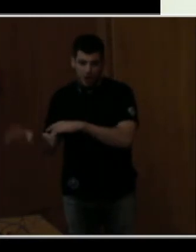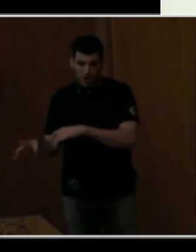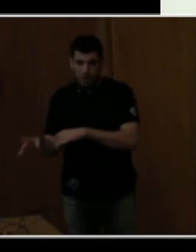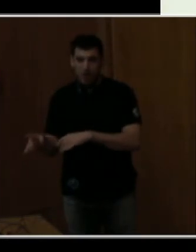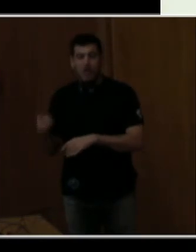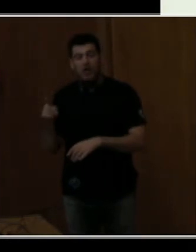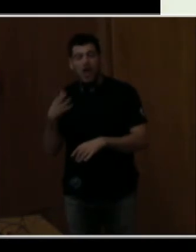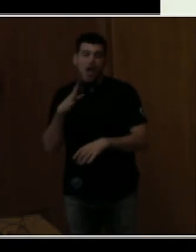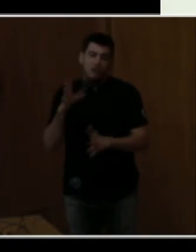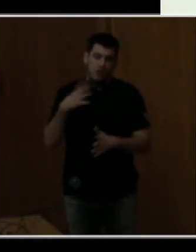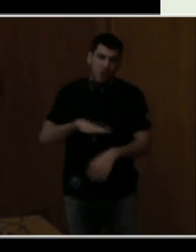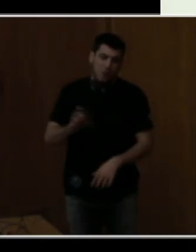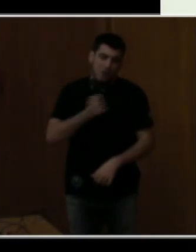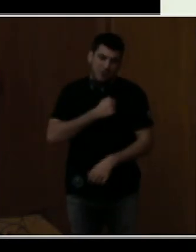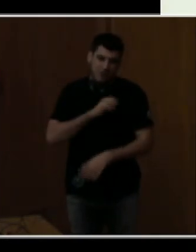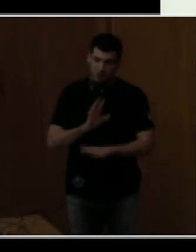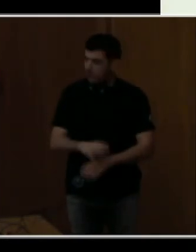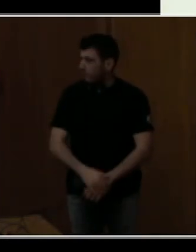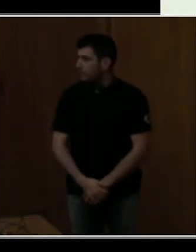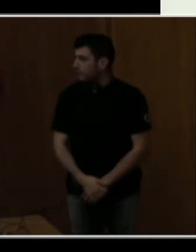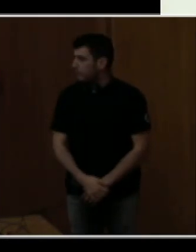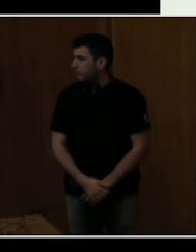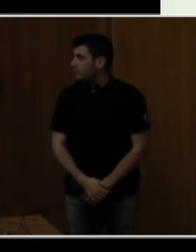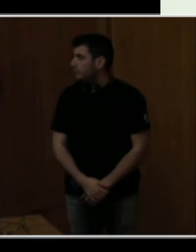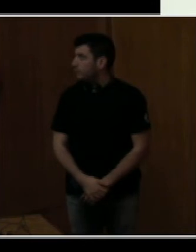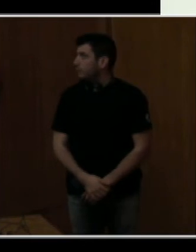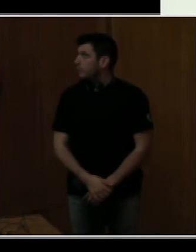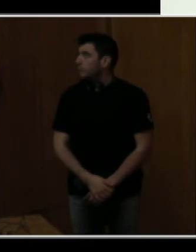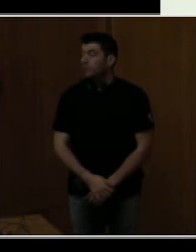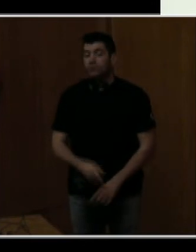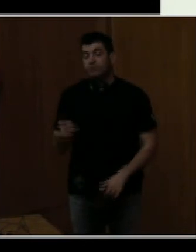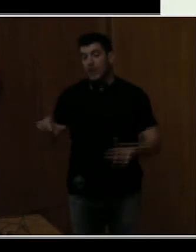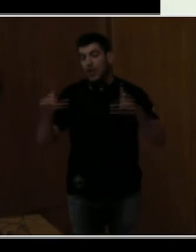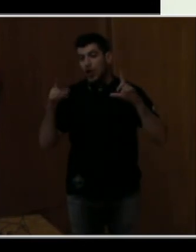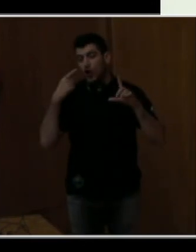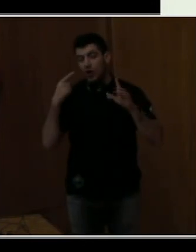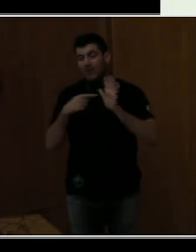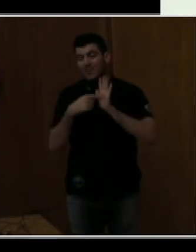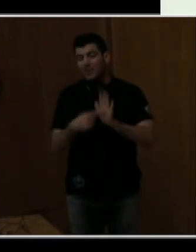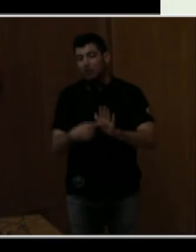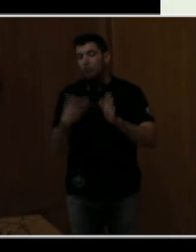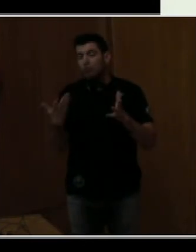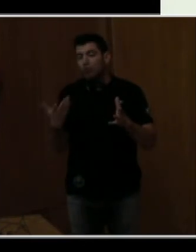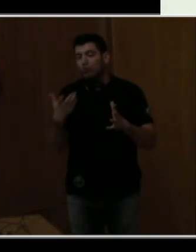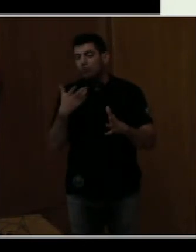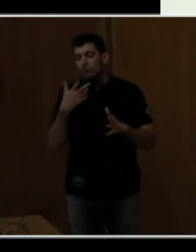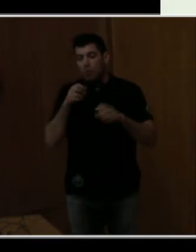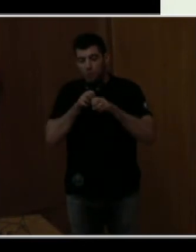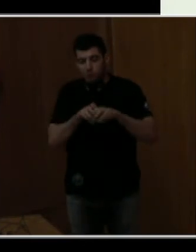μάλλον. Λοιπόν, οι οπτικές επικοινωνίες σήμερα. Μια εικόνα για να σας δείξω πώς εκτεταμένο είναι το δίκτυο των οπτικών